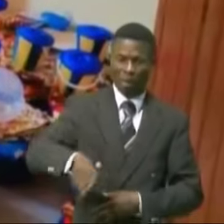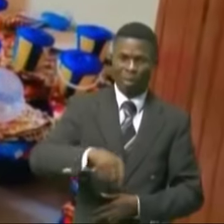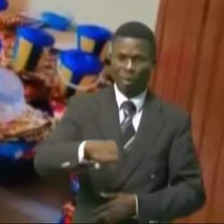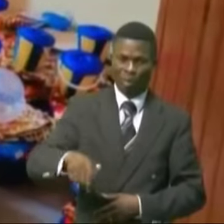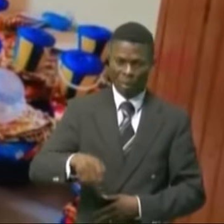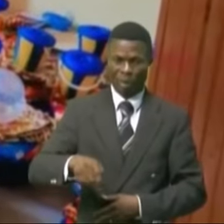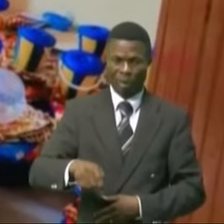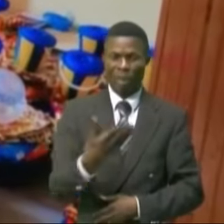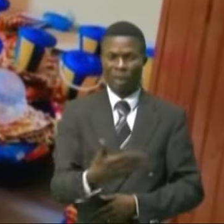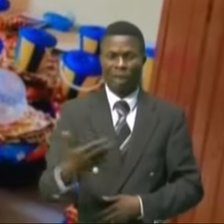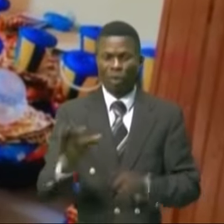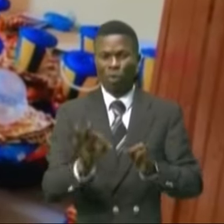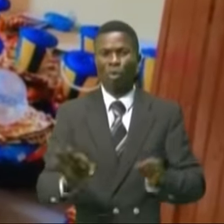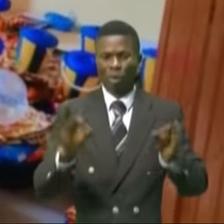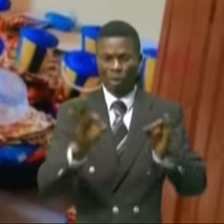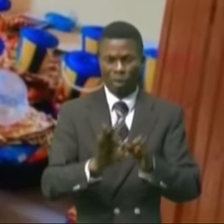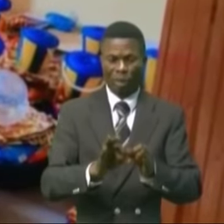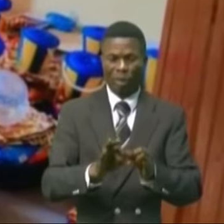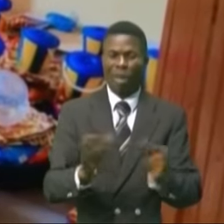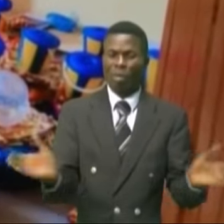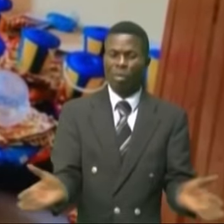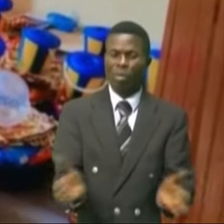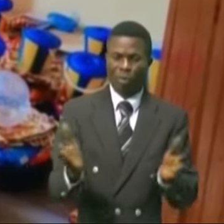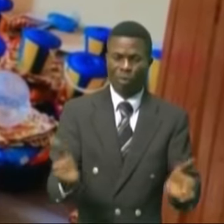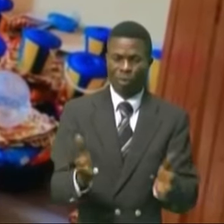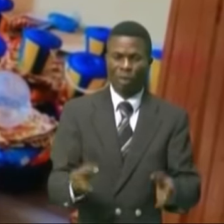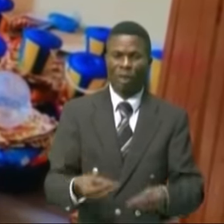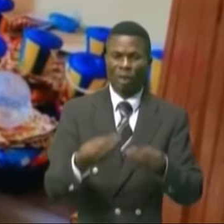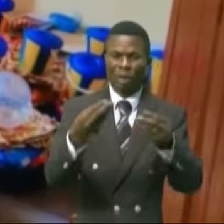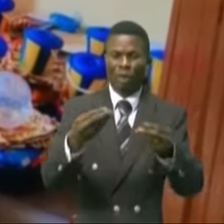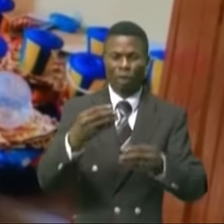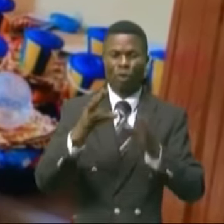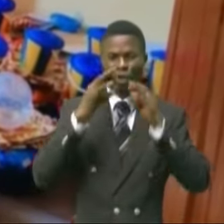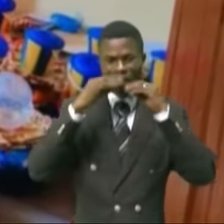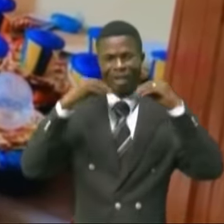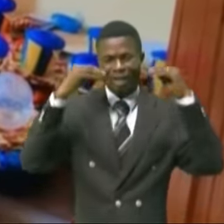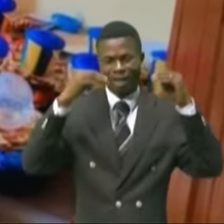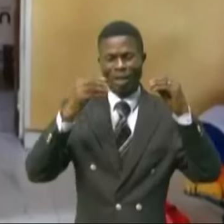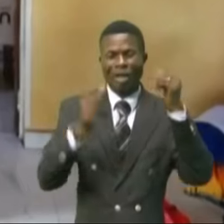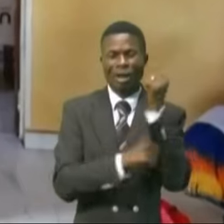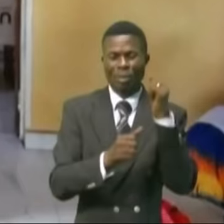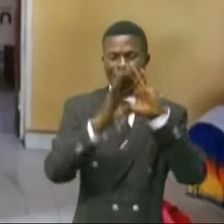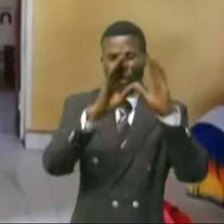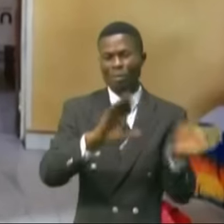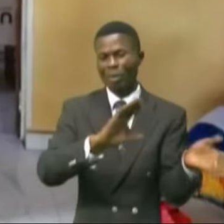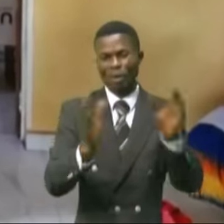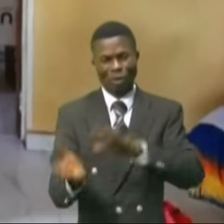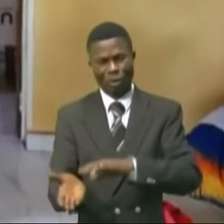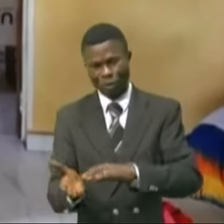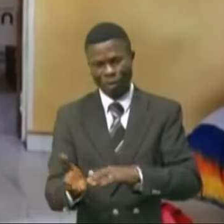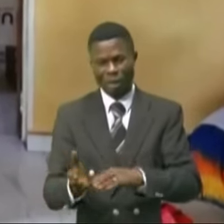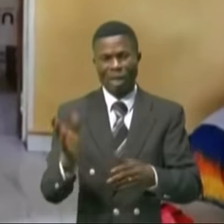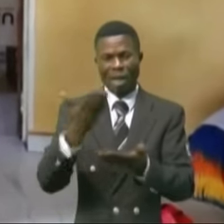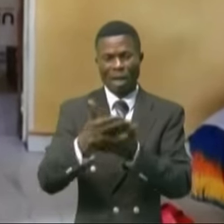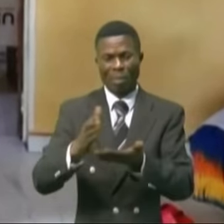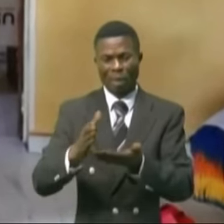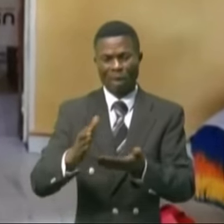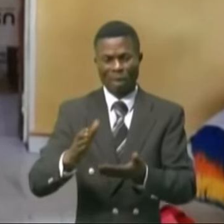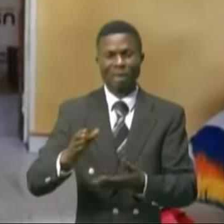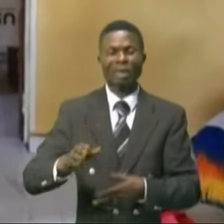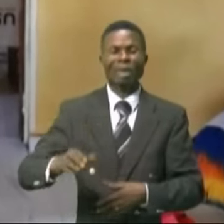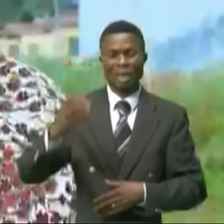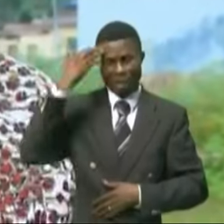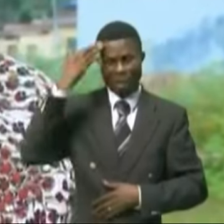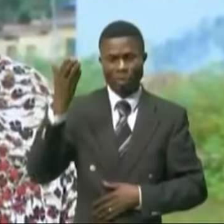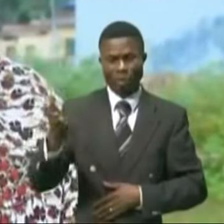autres articles nécessaires pour réconforter et redorer le sourire aux sinistrés des inondations dans cette partie de la République.